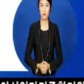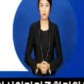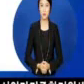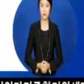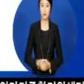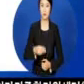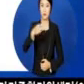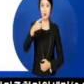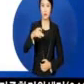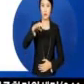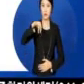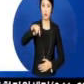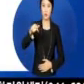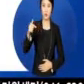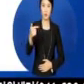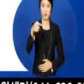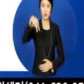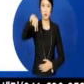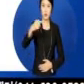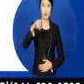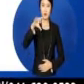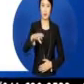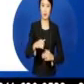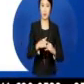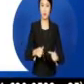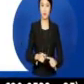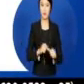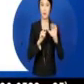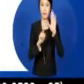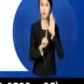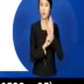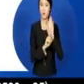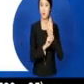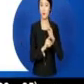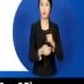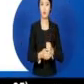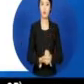국제 트윈스에서 제조 관련 단순 종사원을 모집합니다.